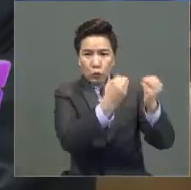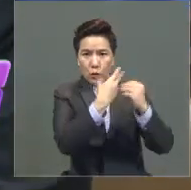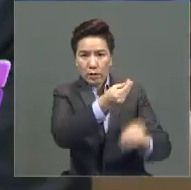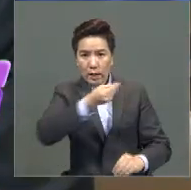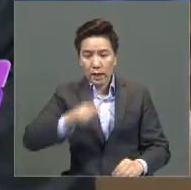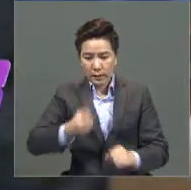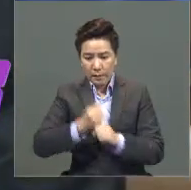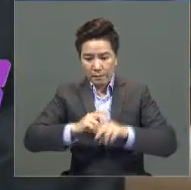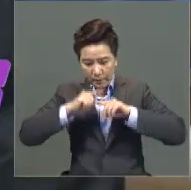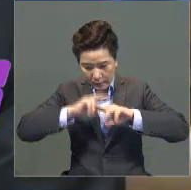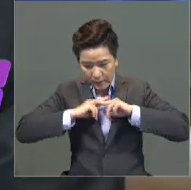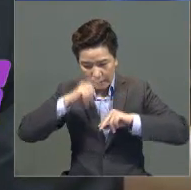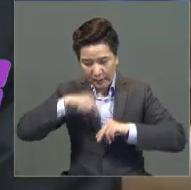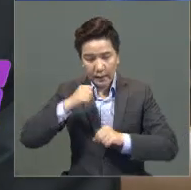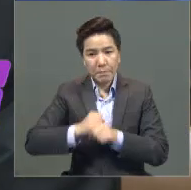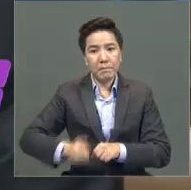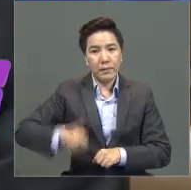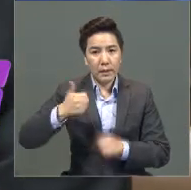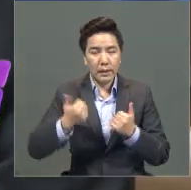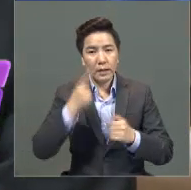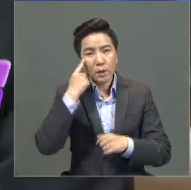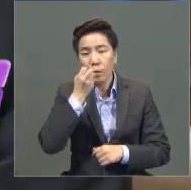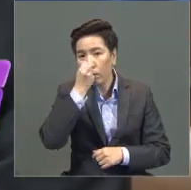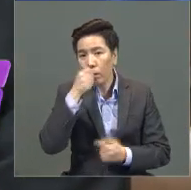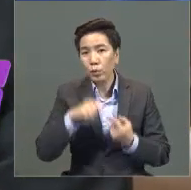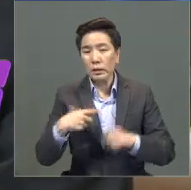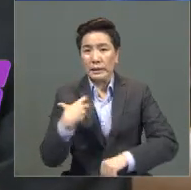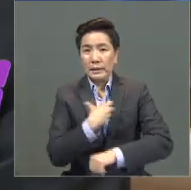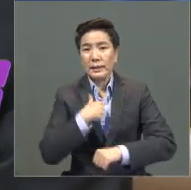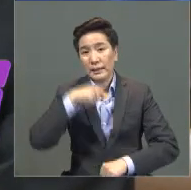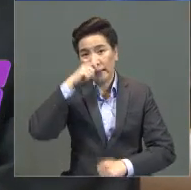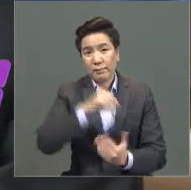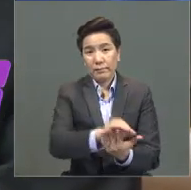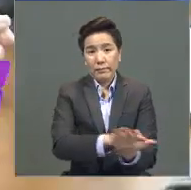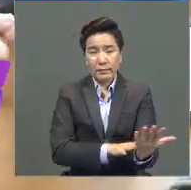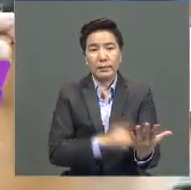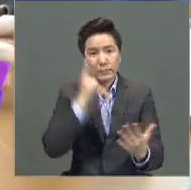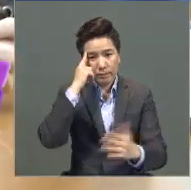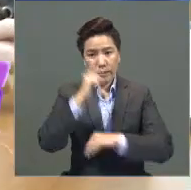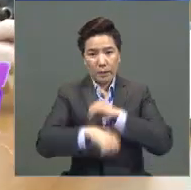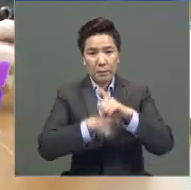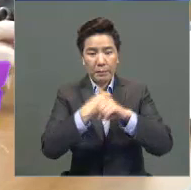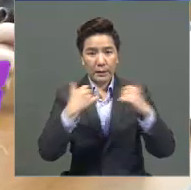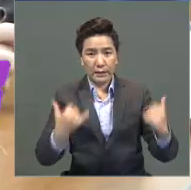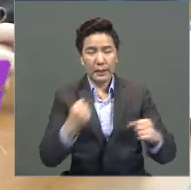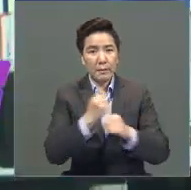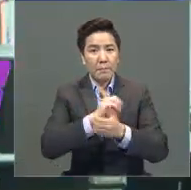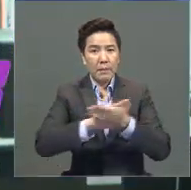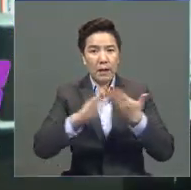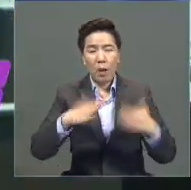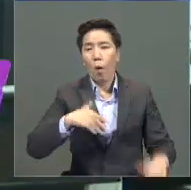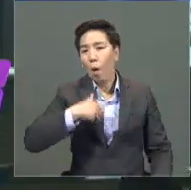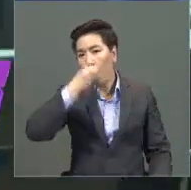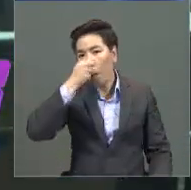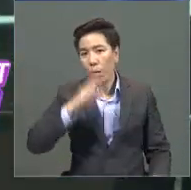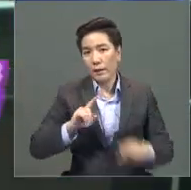เพื่อสามารถผลิตวัคซีนในประเทศไทยได้สำหรับการทดลองวัคซีนคอบิดสิบเก้าในประเทศไทยคาดว่าภายในปีนี้จะสามารถผลิตสำหรับ